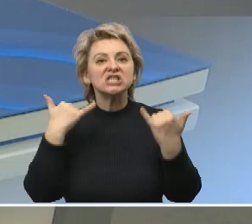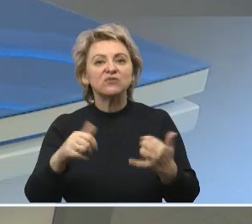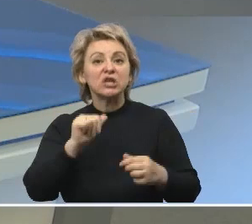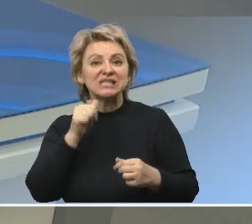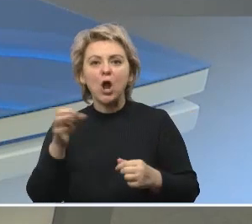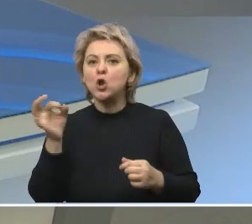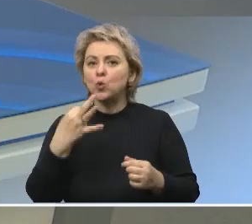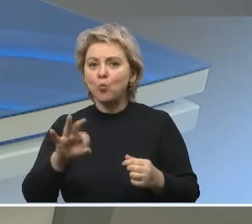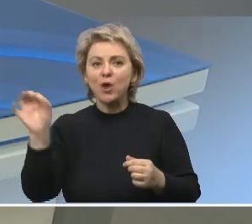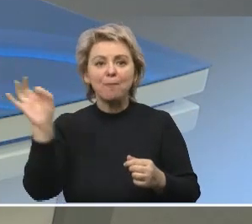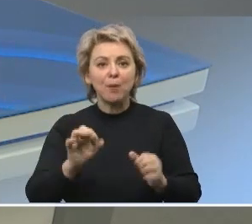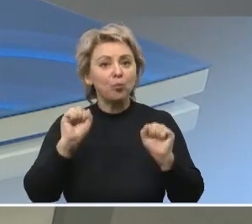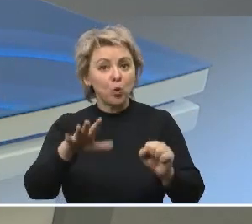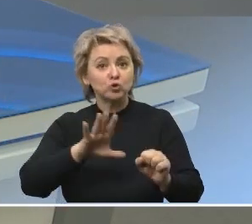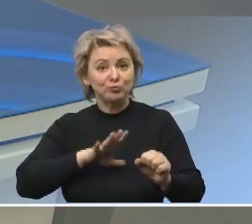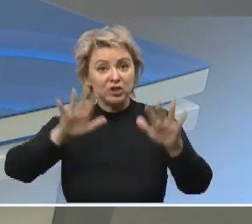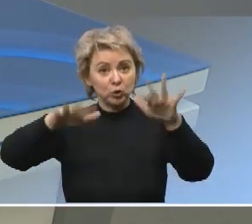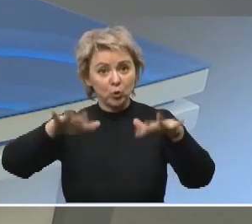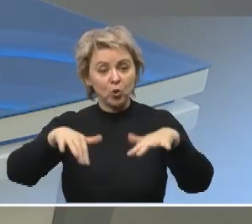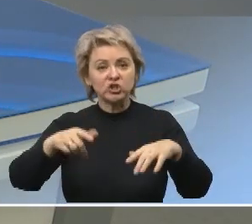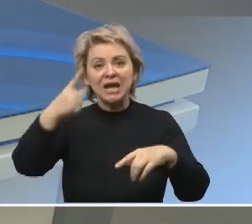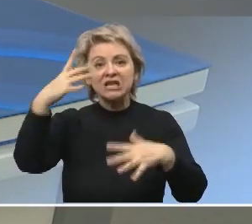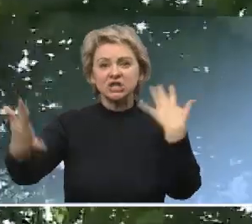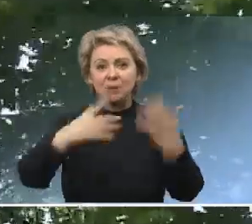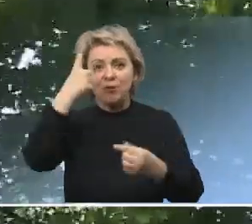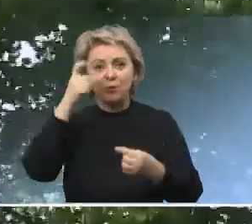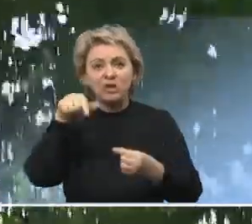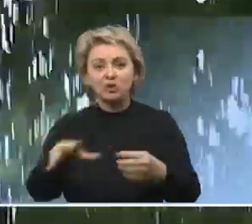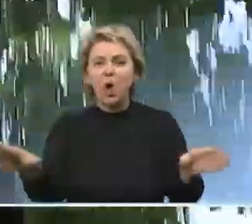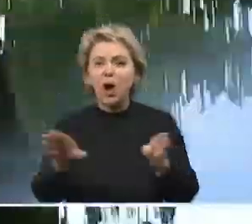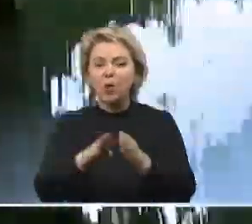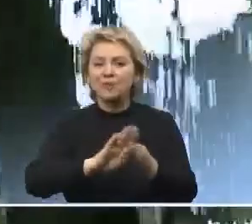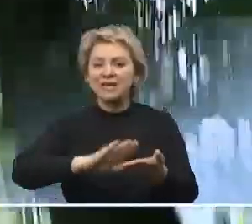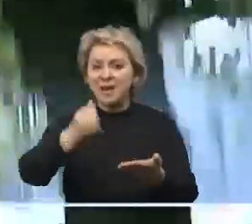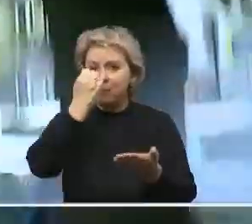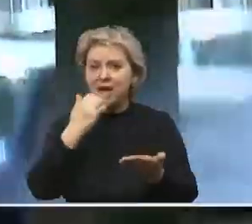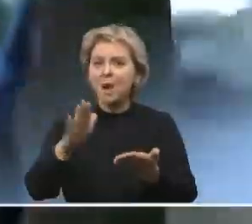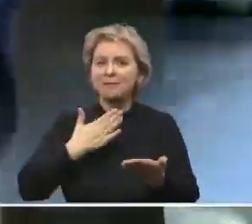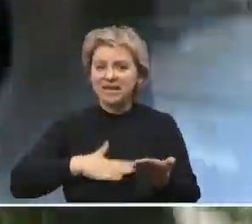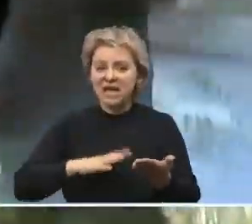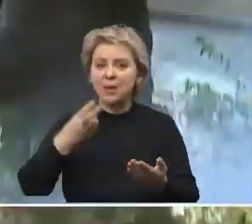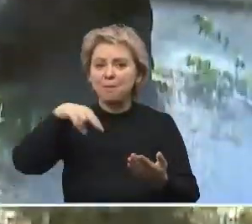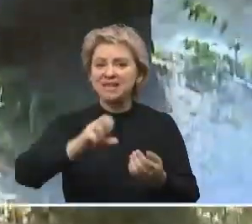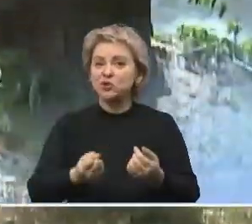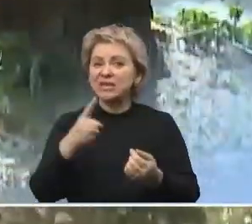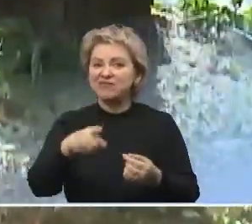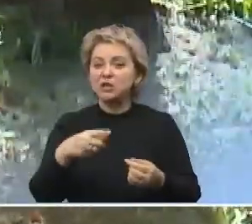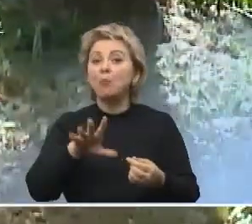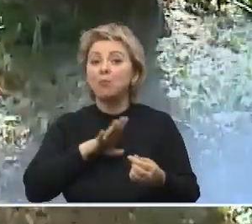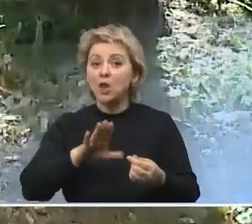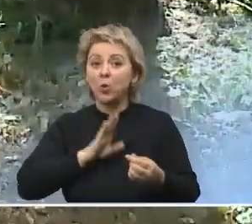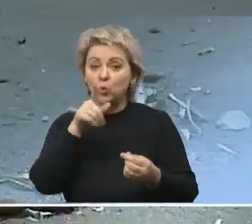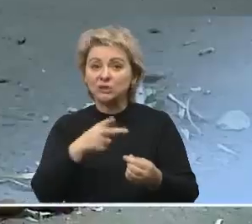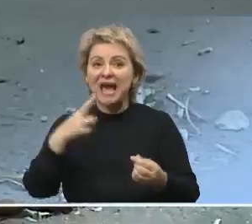Сегодня и завтра в любой момент может полить ливень. Штормовое предупреждение о комплексе неблагоприятных метеоявлений выпустило